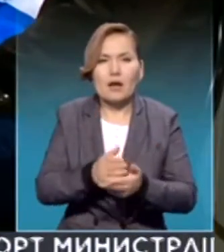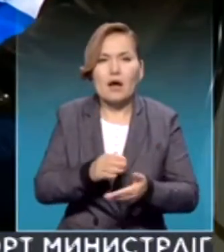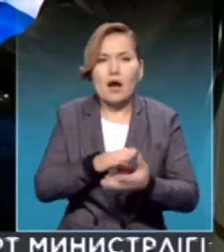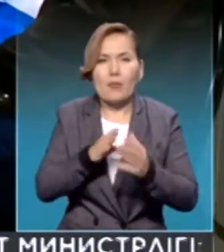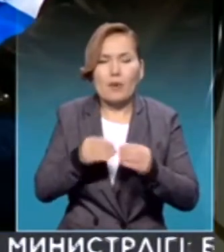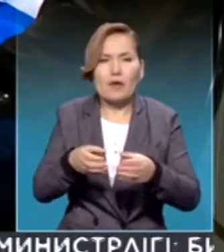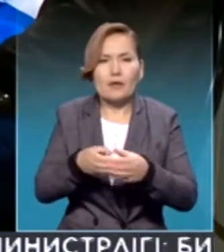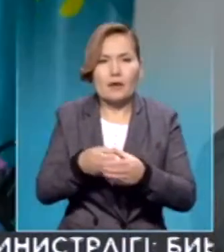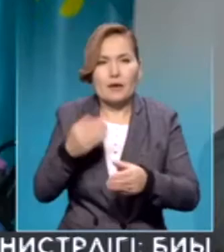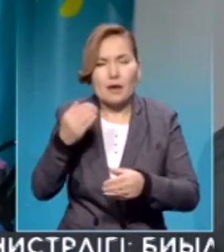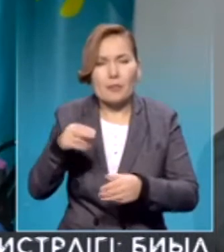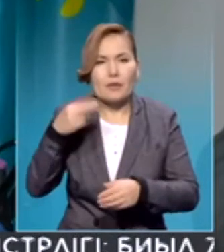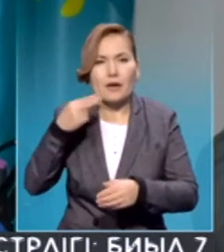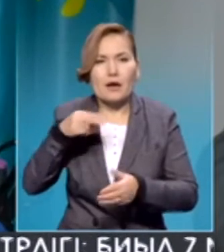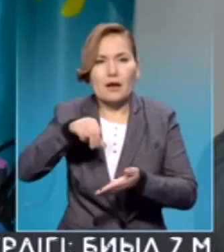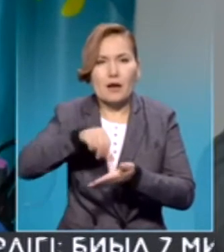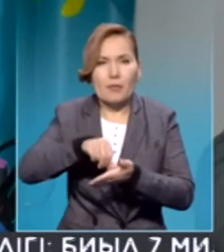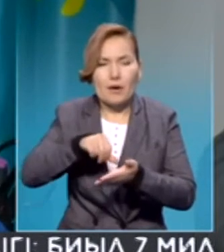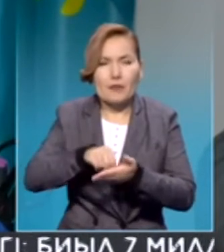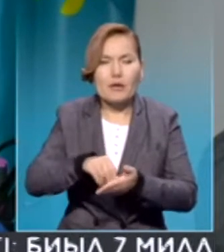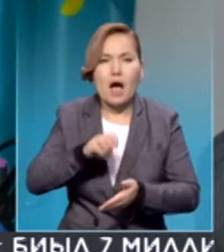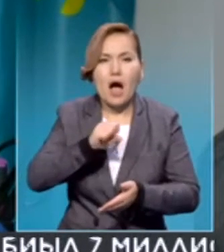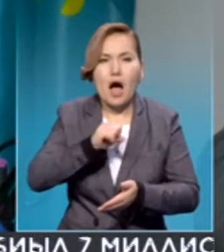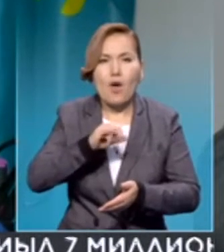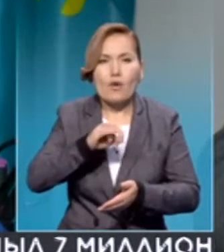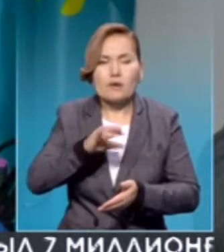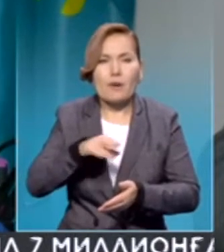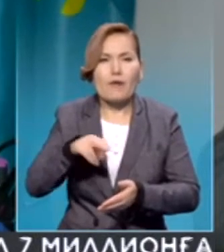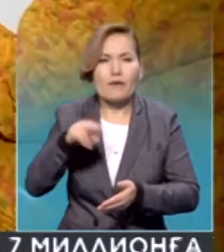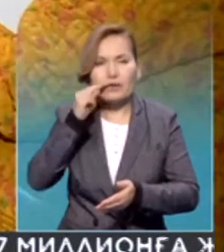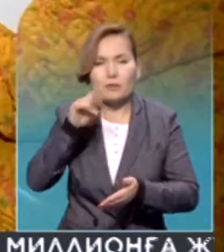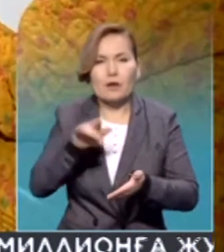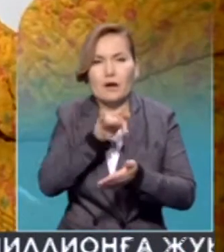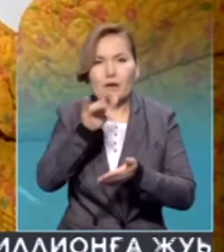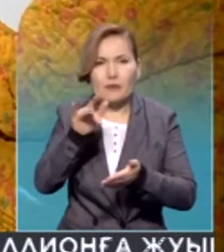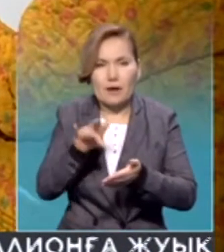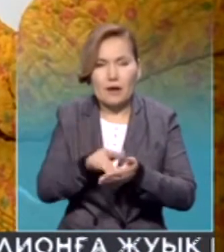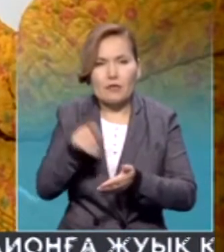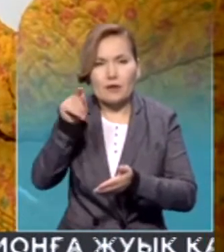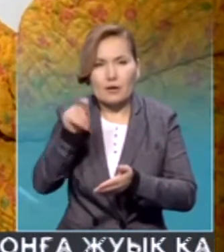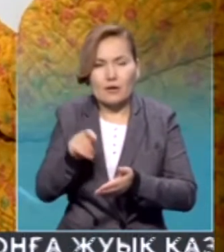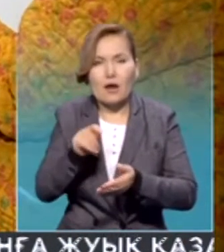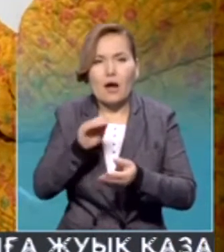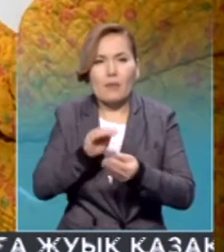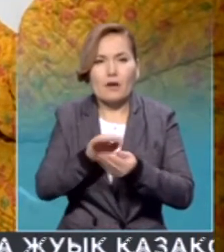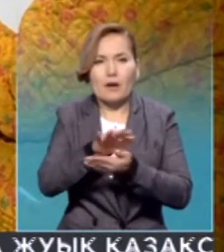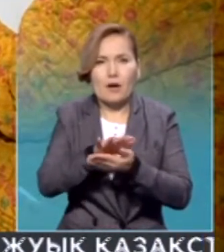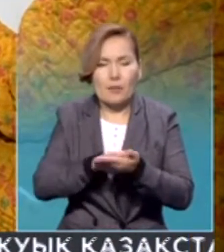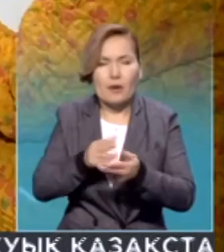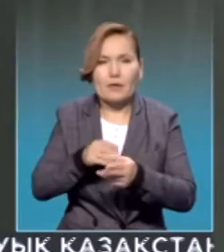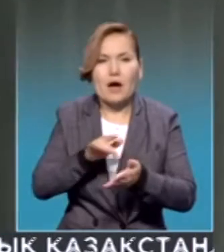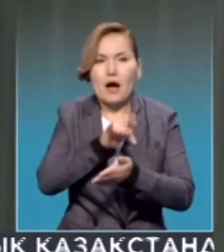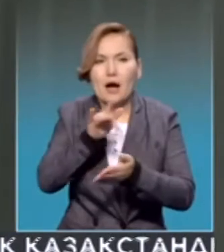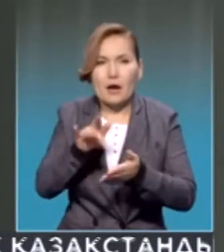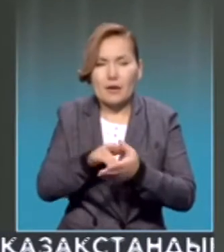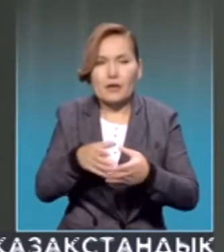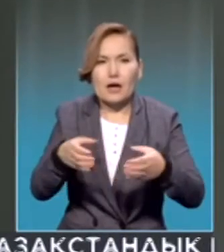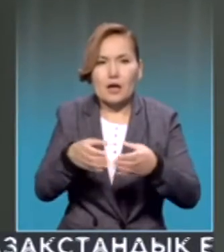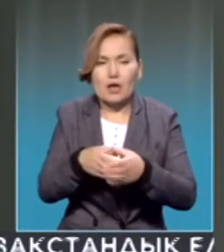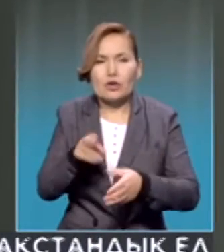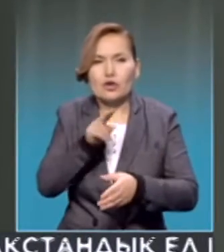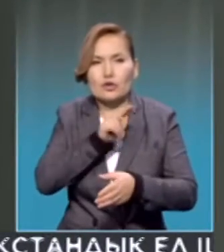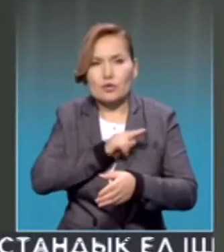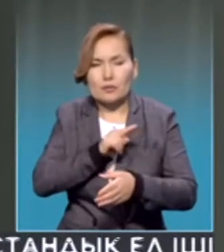Оппозициялық партиятынан президенттікке кандидат Нұрлан Әуесбаевтың Шымкенттегі үгіт-насихат жұмыстары жалғасып жатыр. Ол бүгін қалалық штабтың